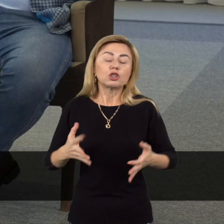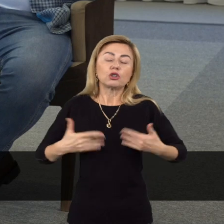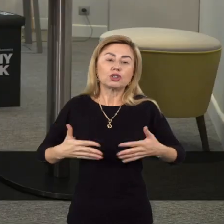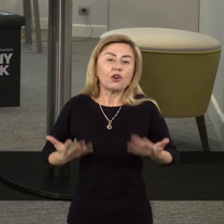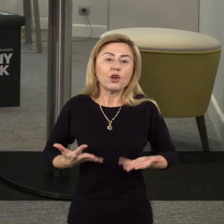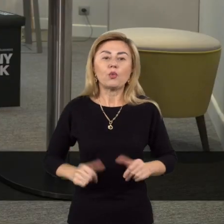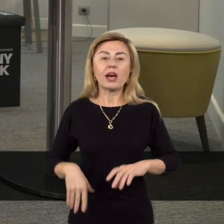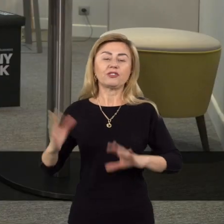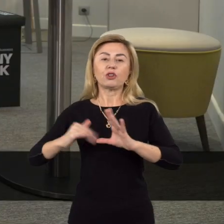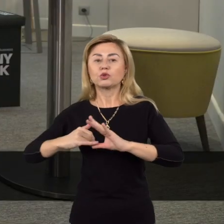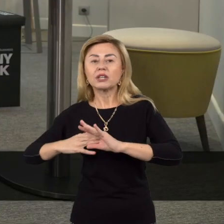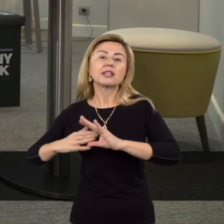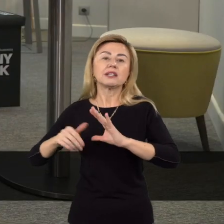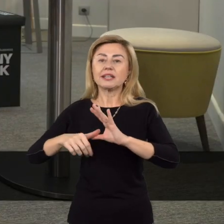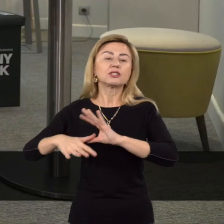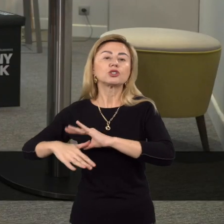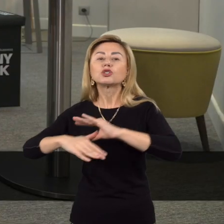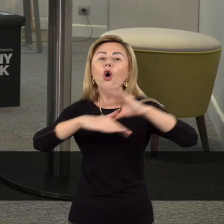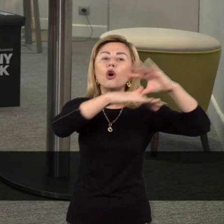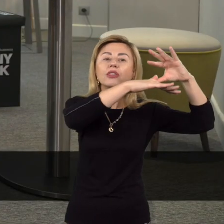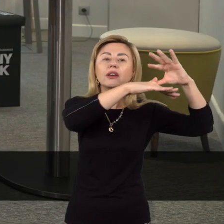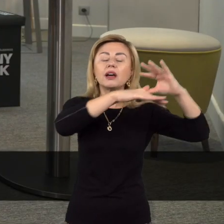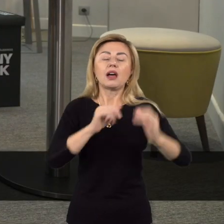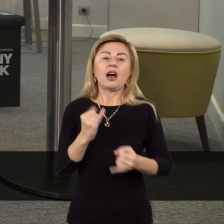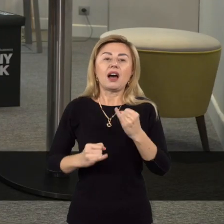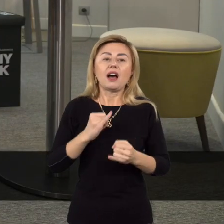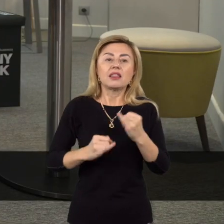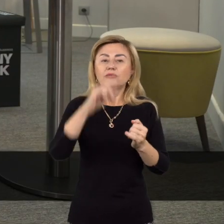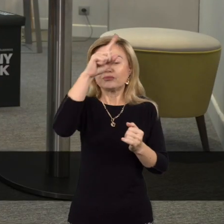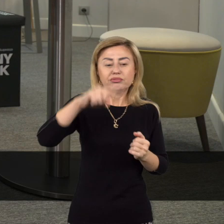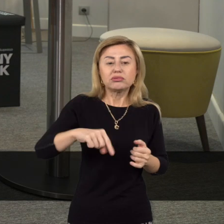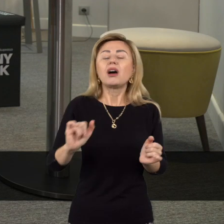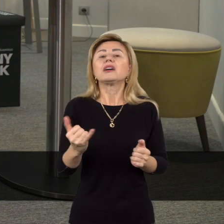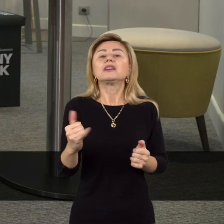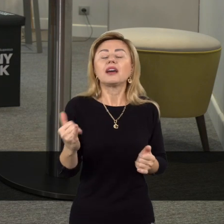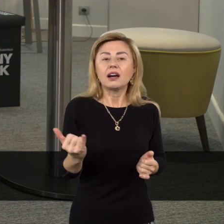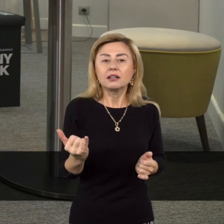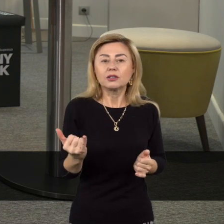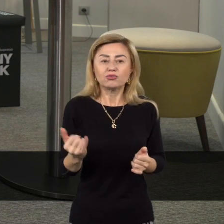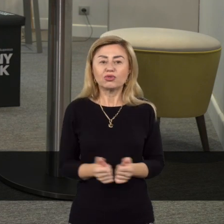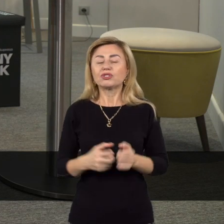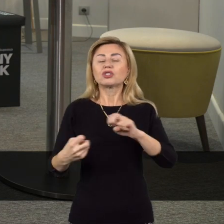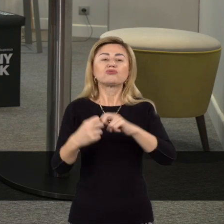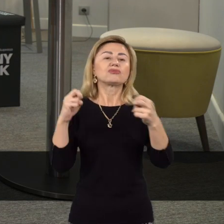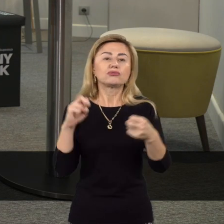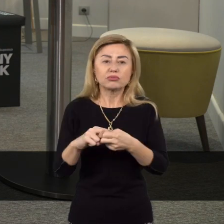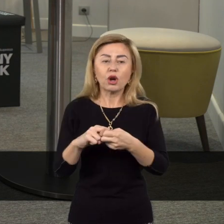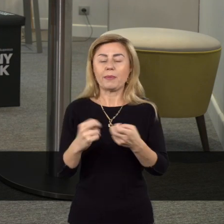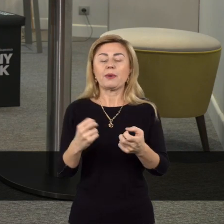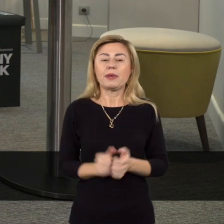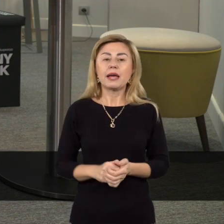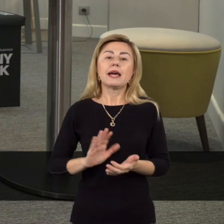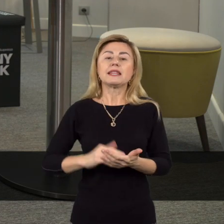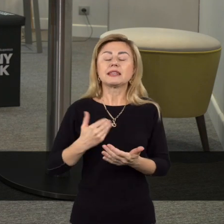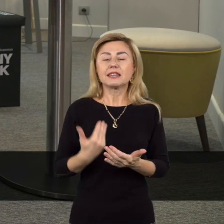siłę pójść na siłownię, to ma siłę z tej siłowni wrócić nie windą. Najlepiej na schodach, dodatkowy trening i za